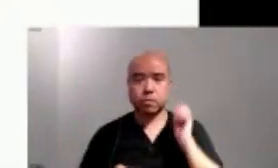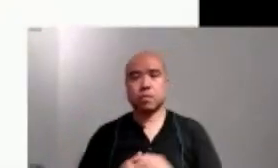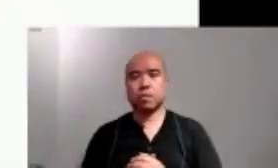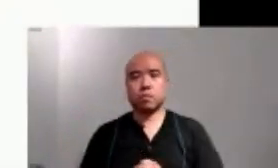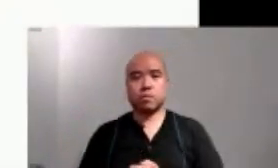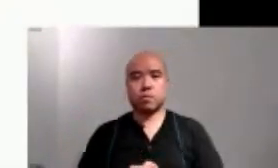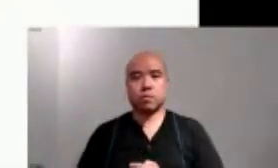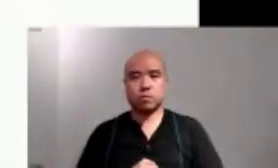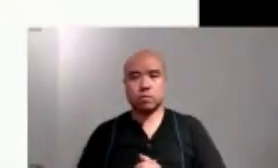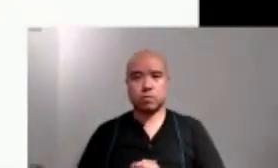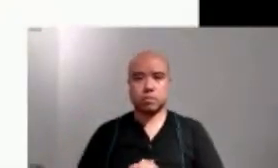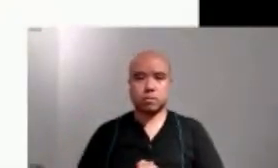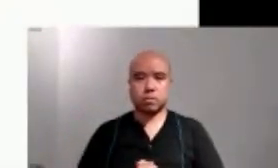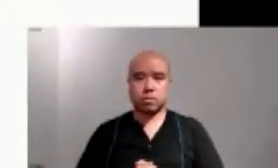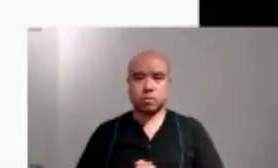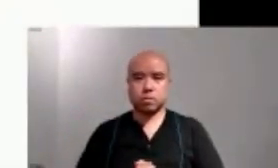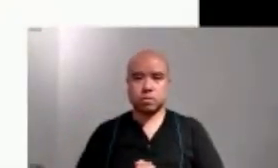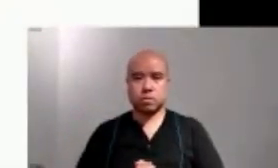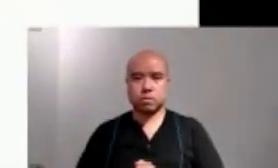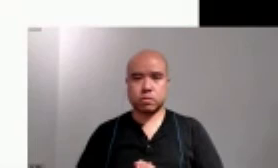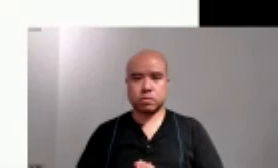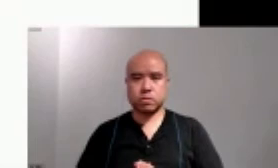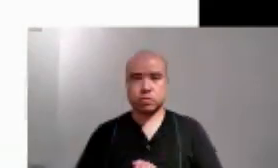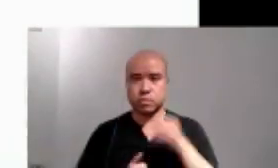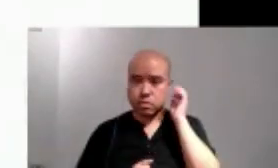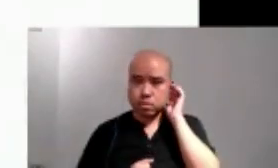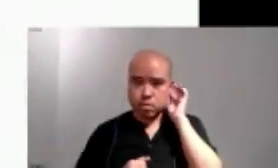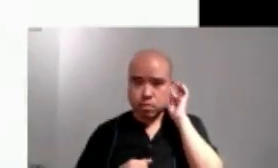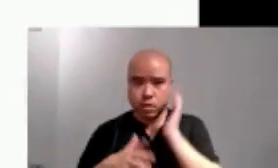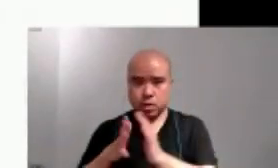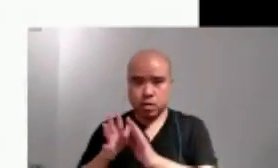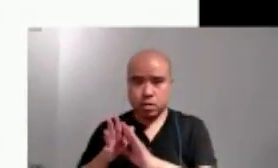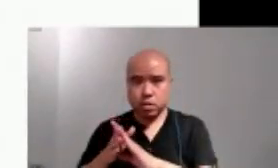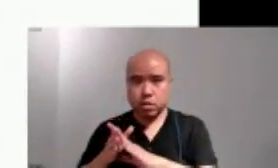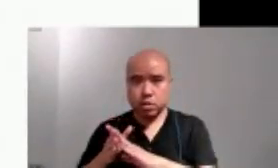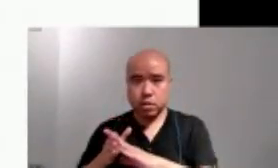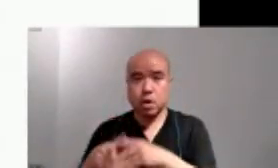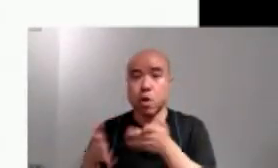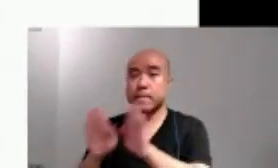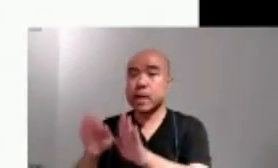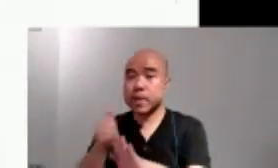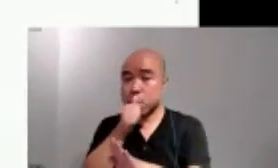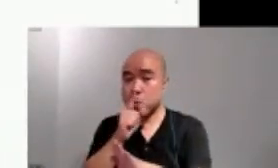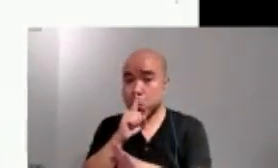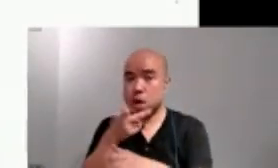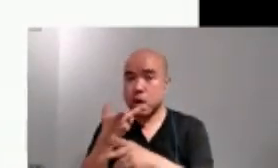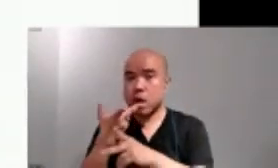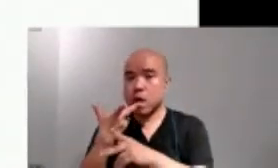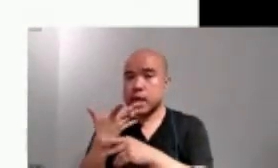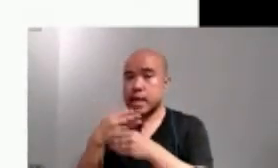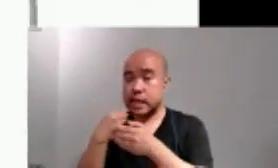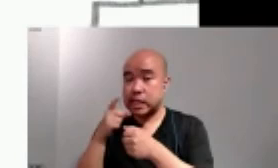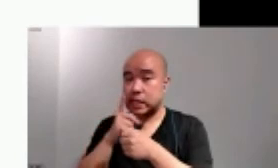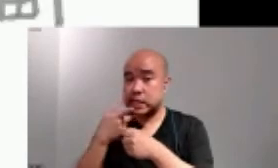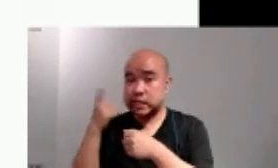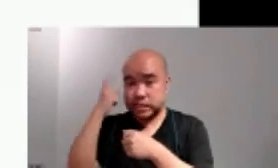另外，家长还可以为服务留言评分，这样不单止可以给家长根据其他照顾者的评价来选择啱